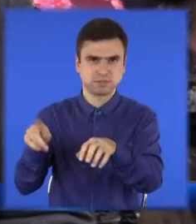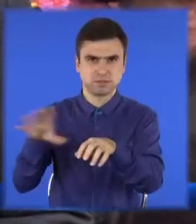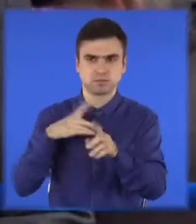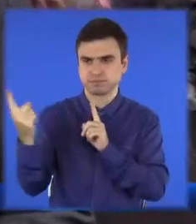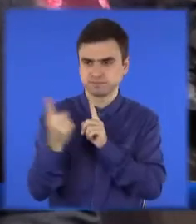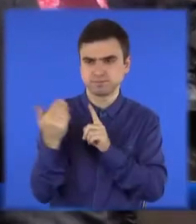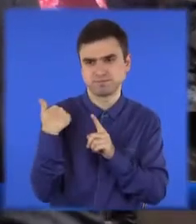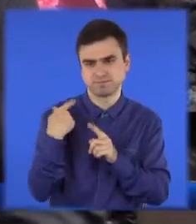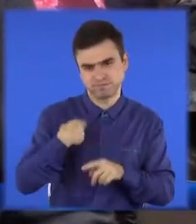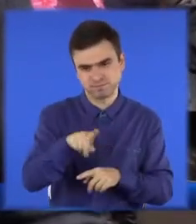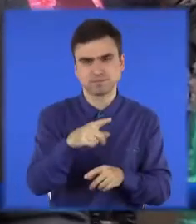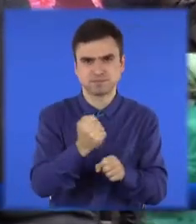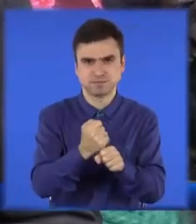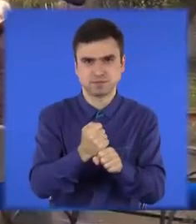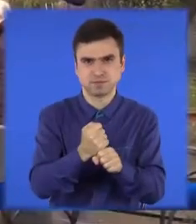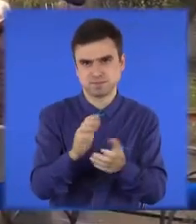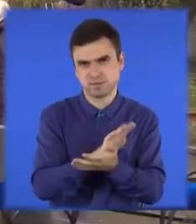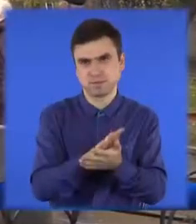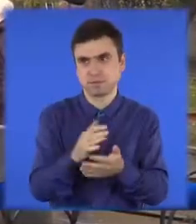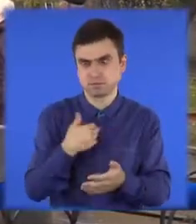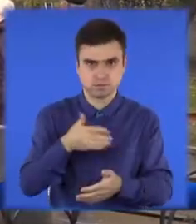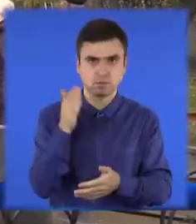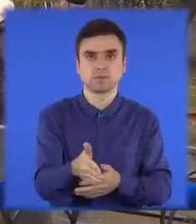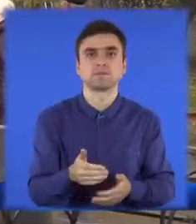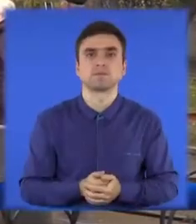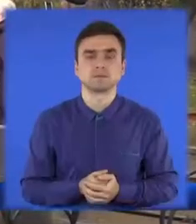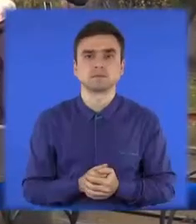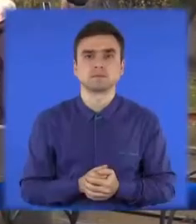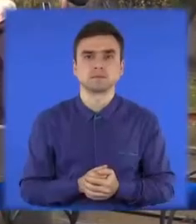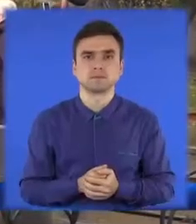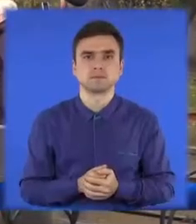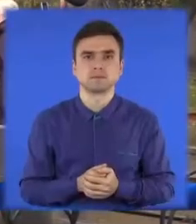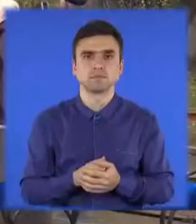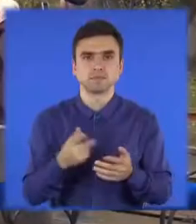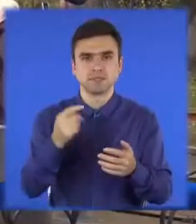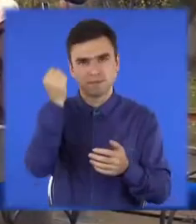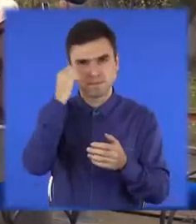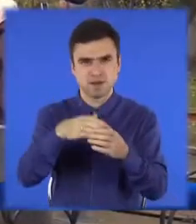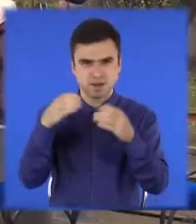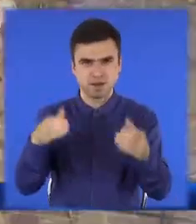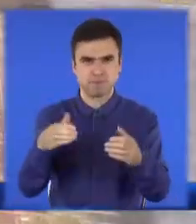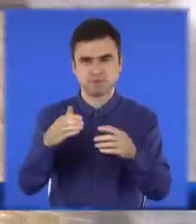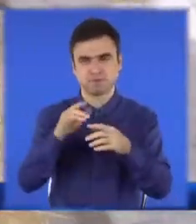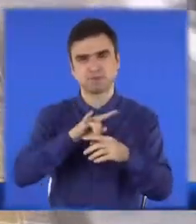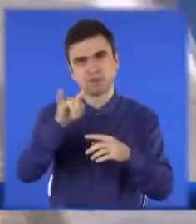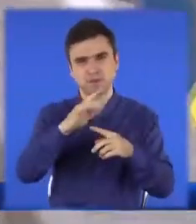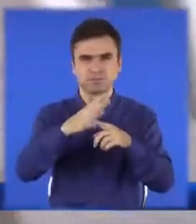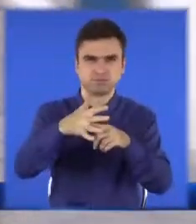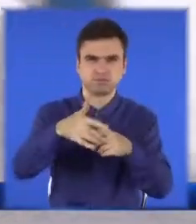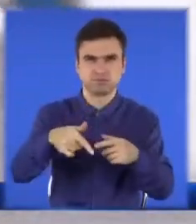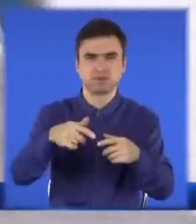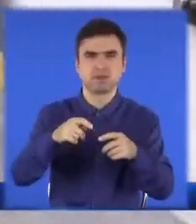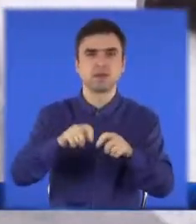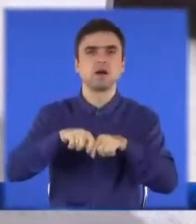замечательном социальном проекте, звісно ж, я согласився. Пам'ятник авіаторам відкрили на честь 73-ї річниці визволення України. Всього в роки